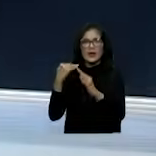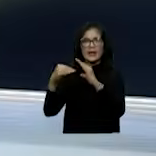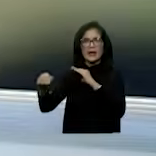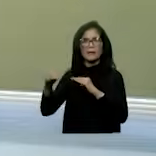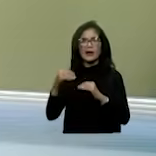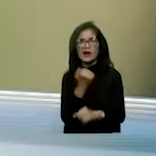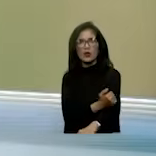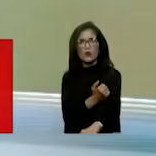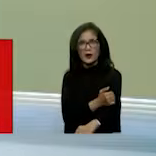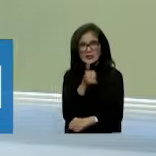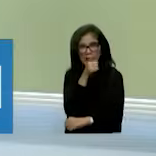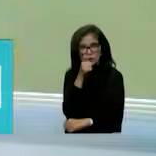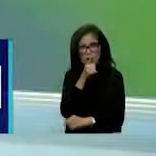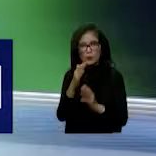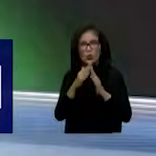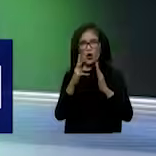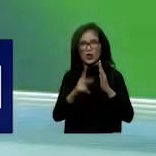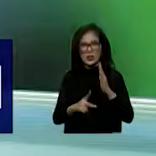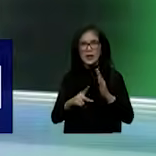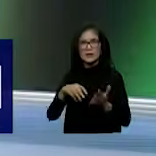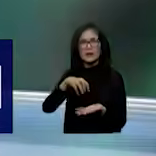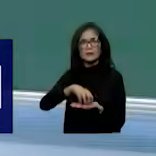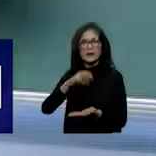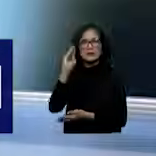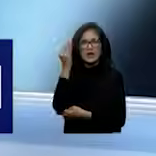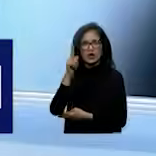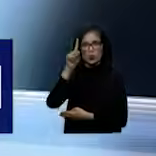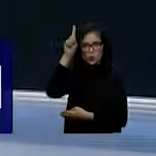ekstasi di sebuah kontrakan di kawasan Jakarta Utara.